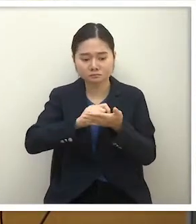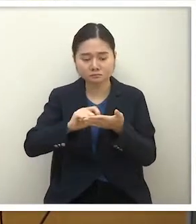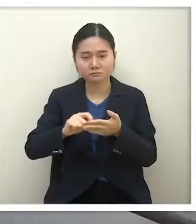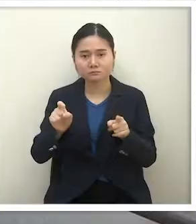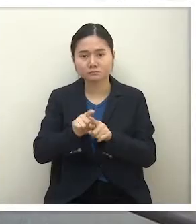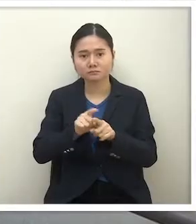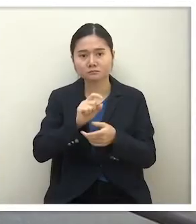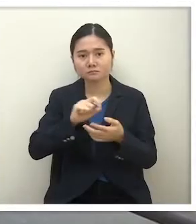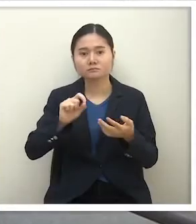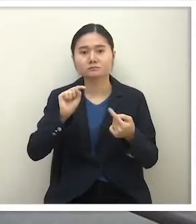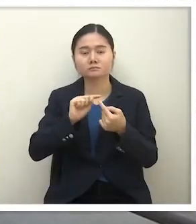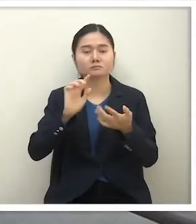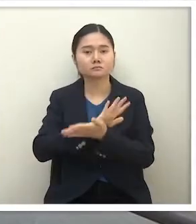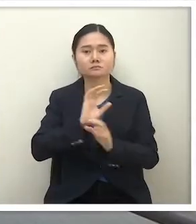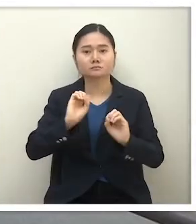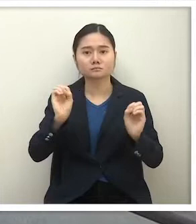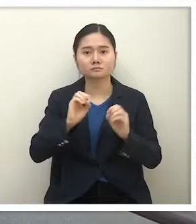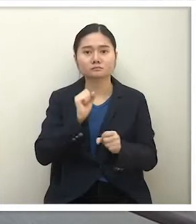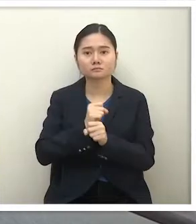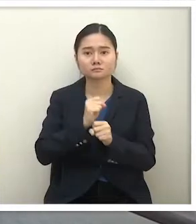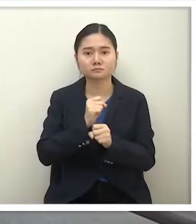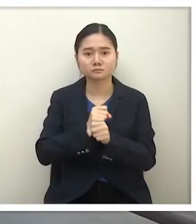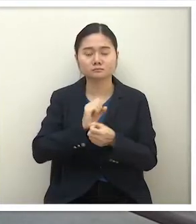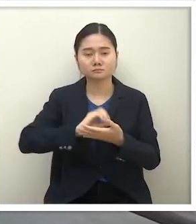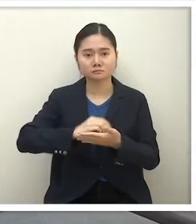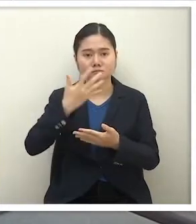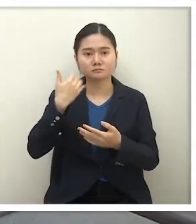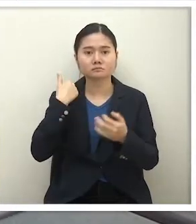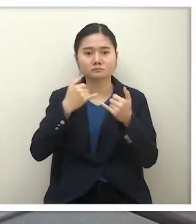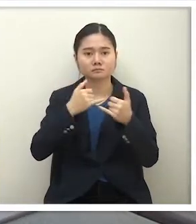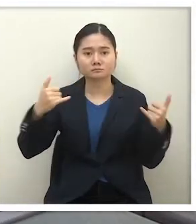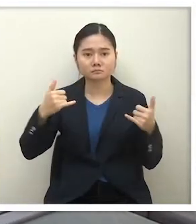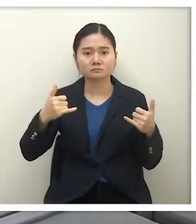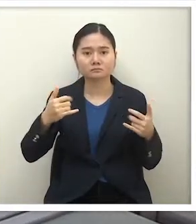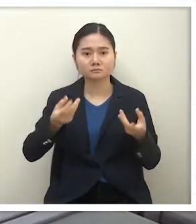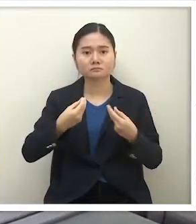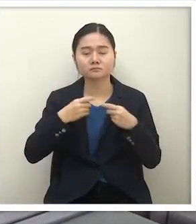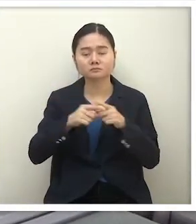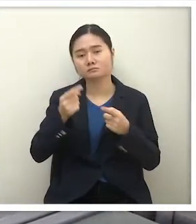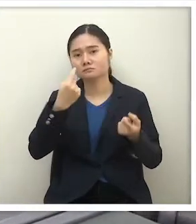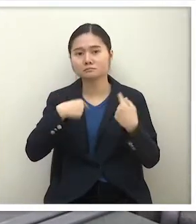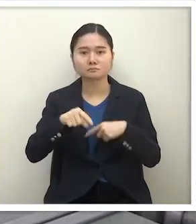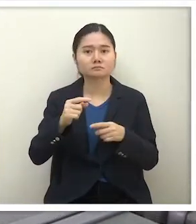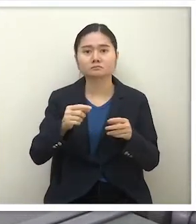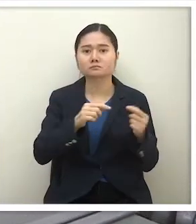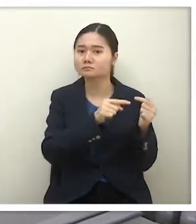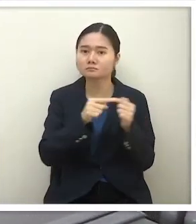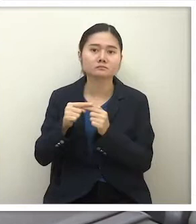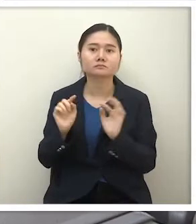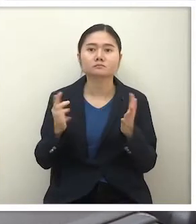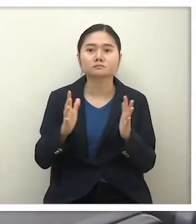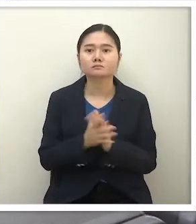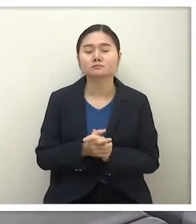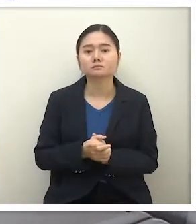มือนเขียนบนกระดาษนะครับต้องลงไดเวอร์แล้วก็เส้นสายที่ให้มาก็จะไม่สมูทเท่าไหร่นะครับเพราะฉะนั้